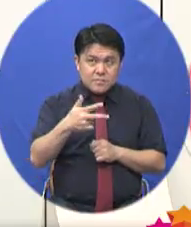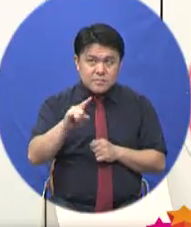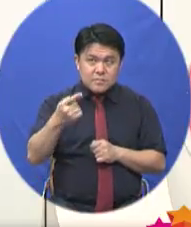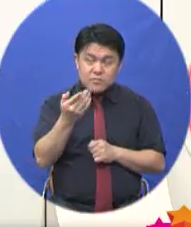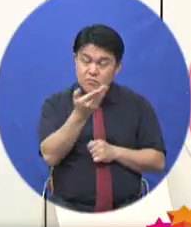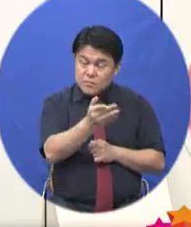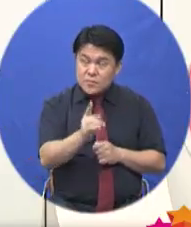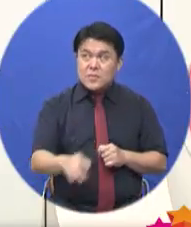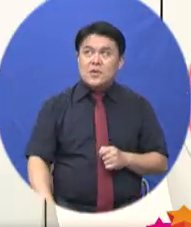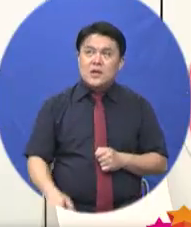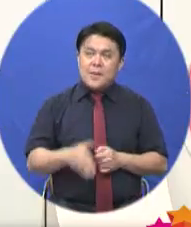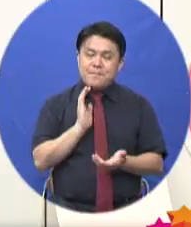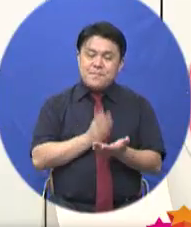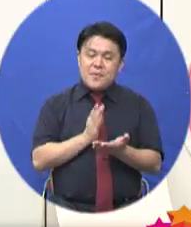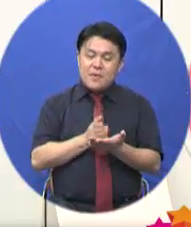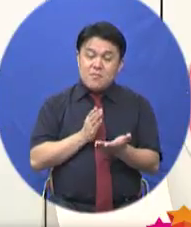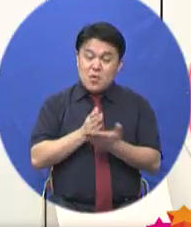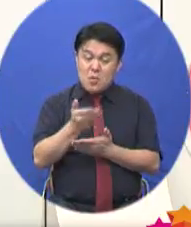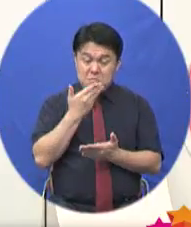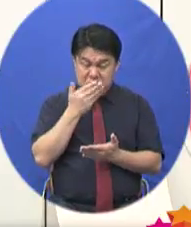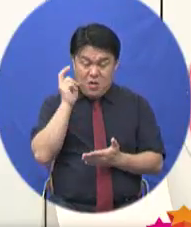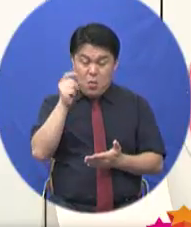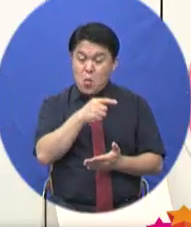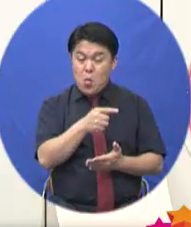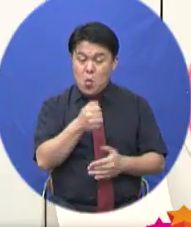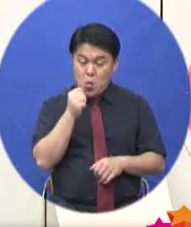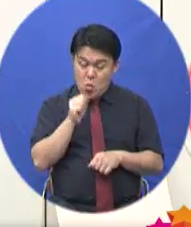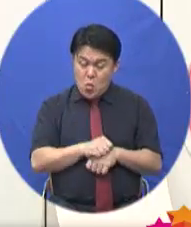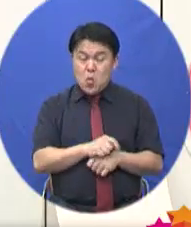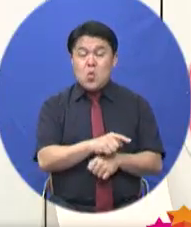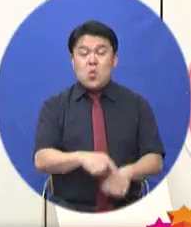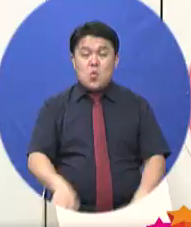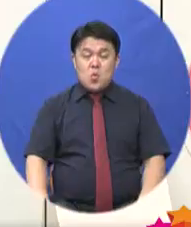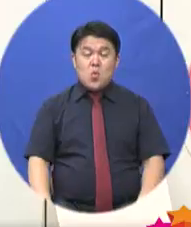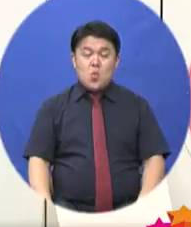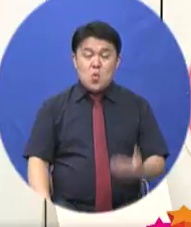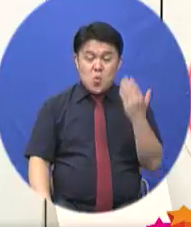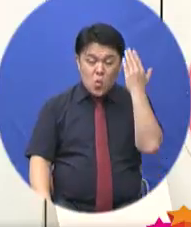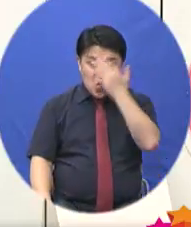이 아나운서를 해도 목소리가 아주 상당히 음질이